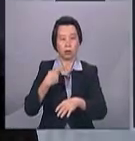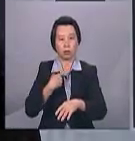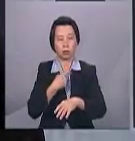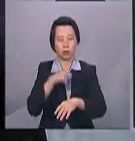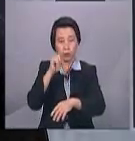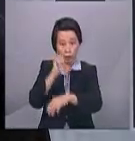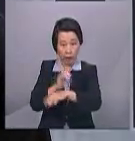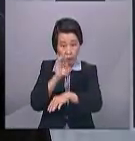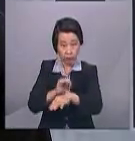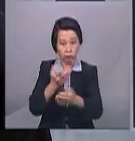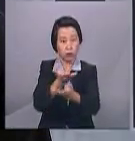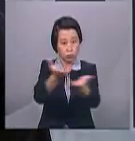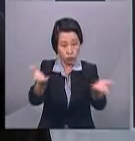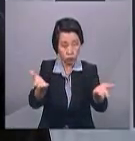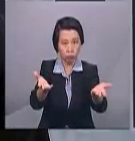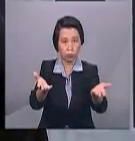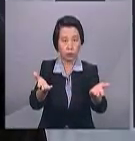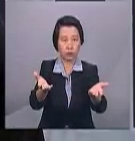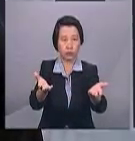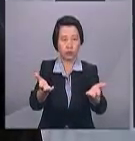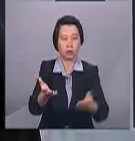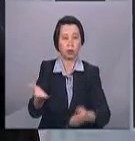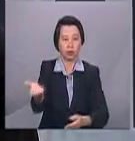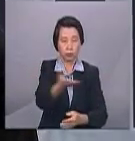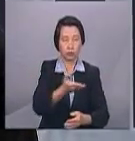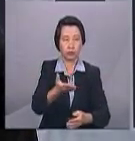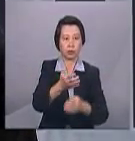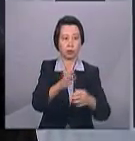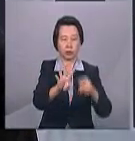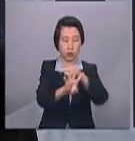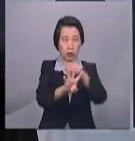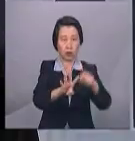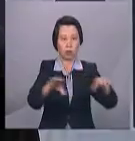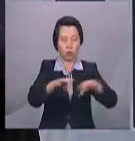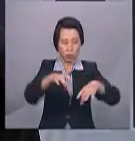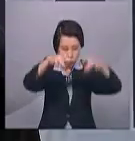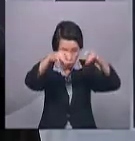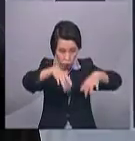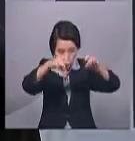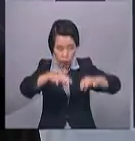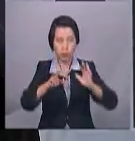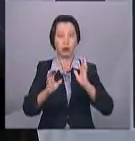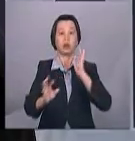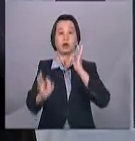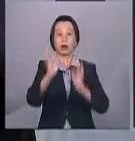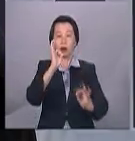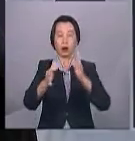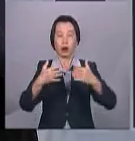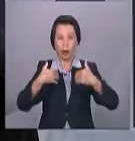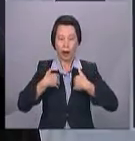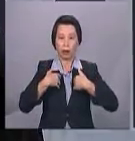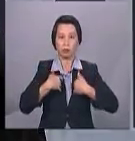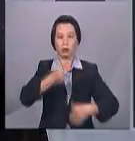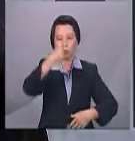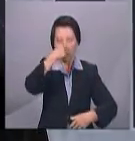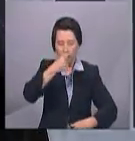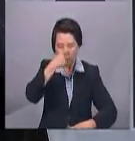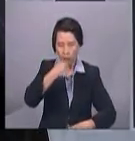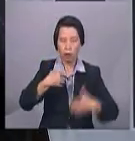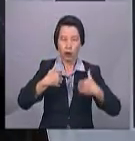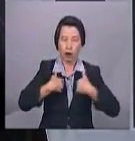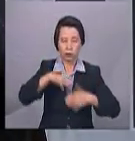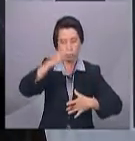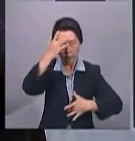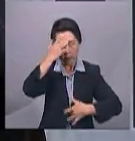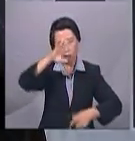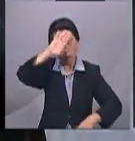semua ialah mereka hanya melaksanakan ujian kalau ada gejala. Jadi kita telah